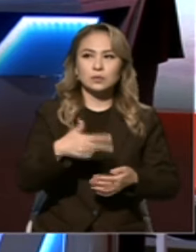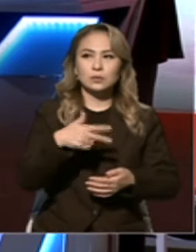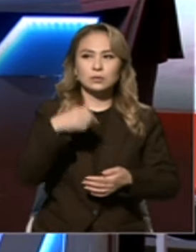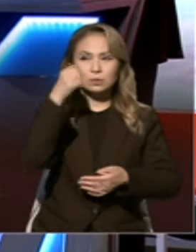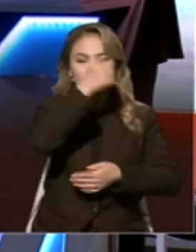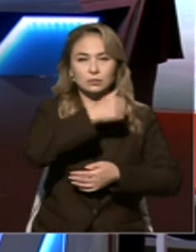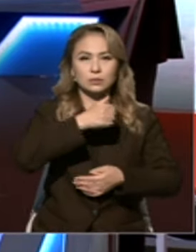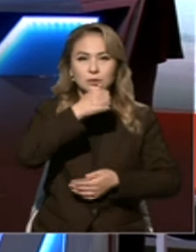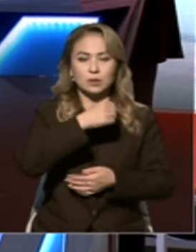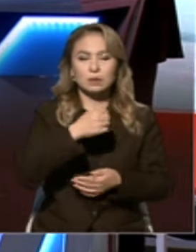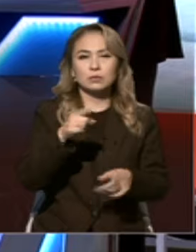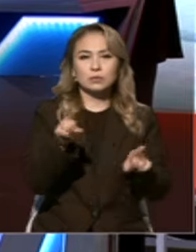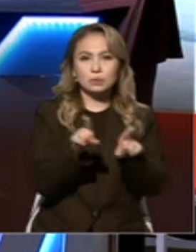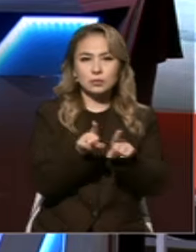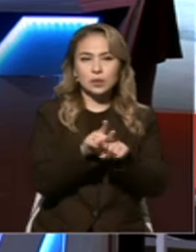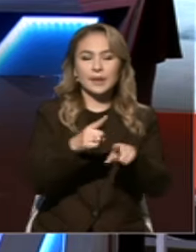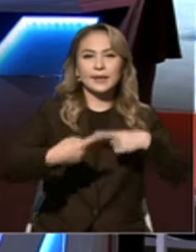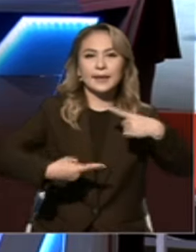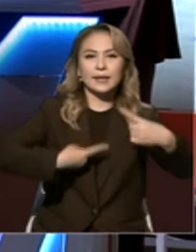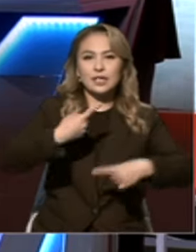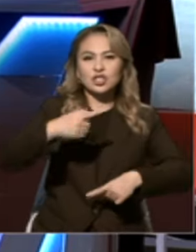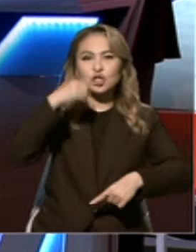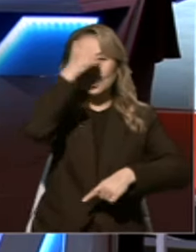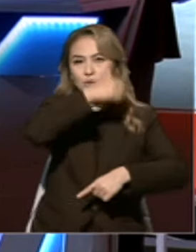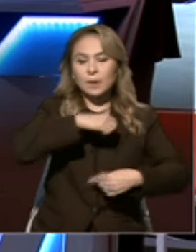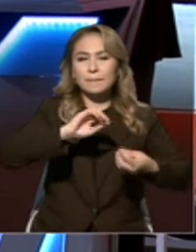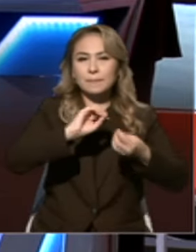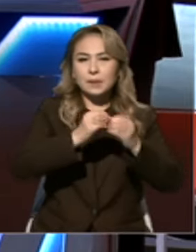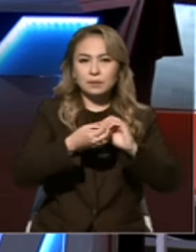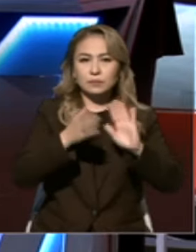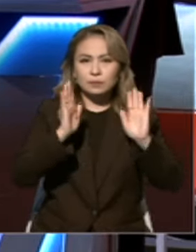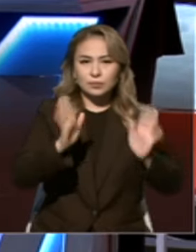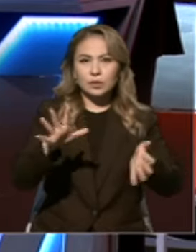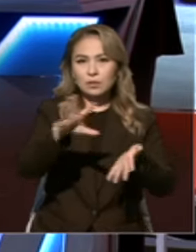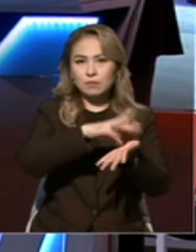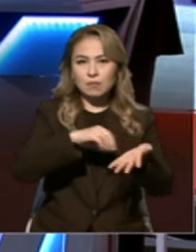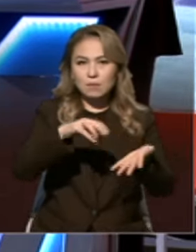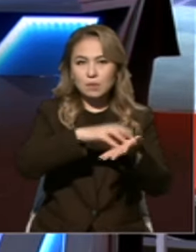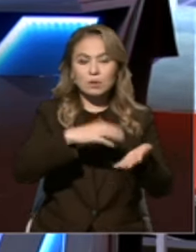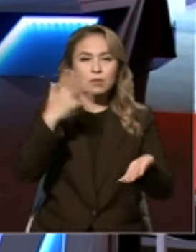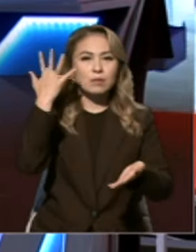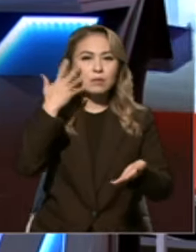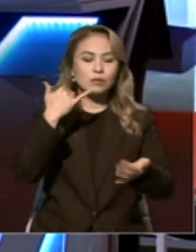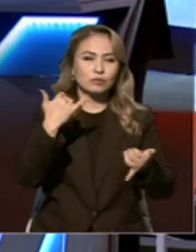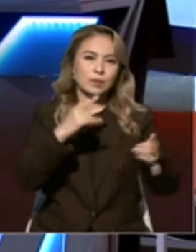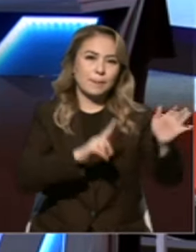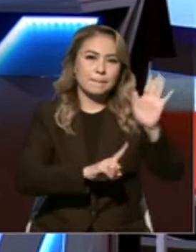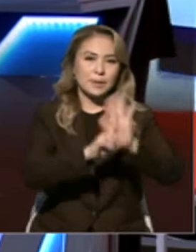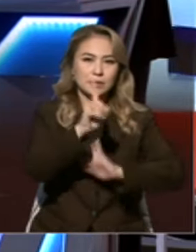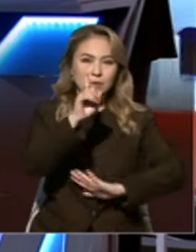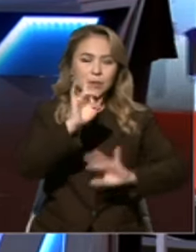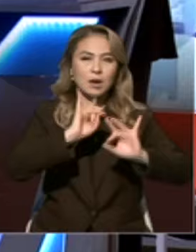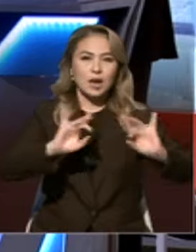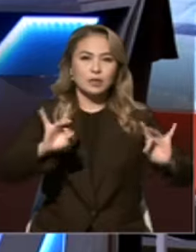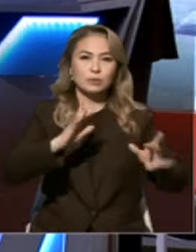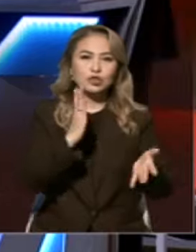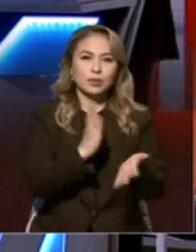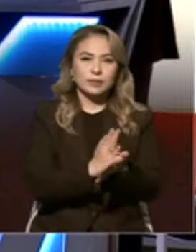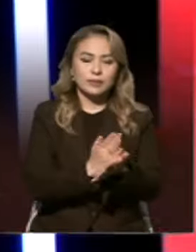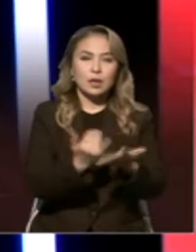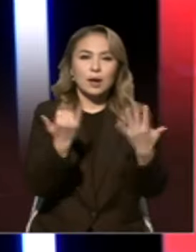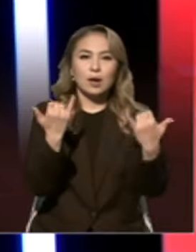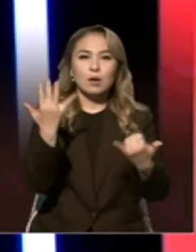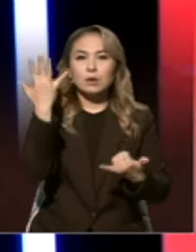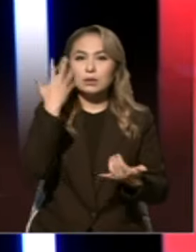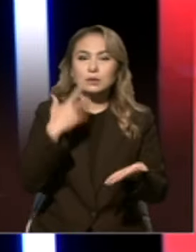А бірақ енді бәрібір келесі жылы бұл проблема қайталанбайды емес, қайталануы мүмкін дегенде экологтар қазірден бастап айтып жатыр, иә? Айтып жатыр. Ал бірақ